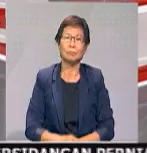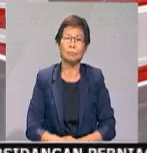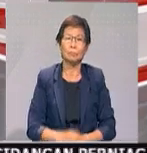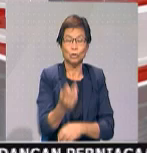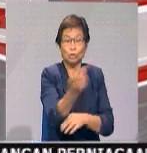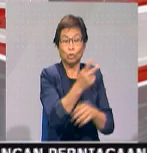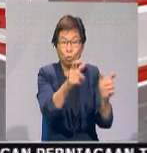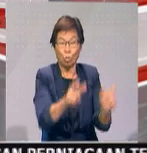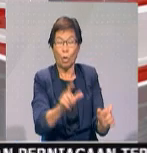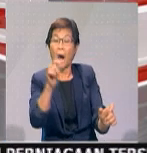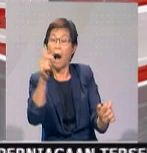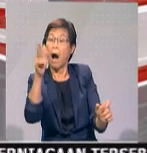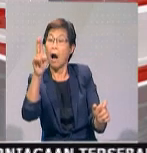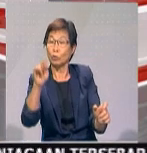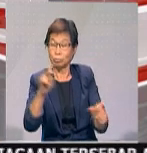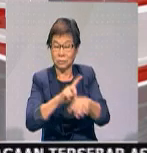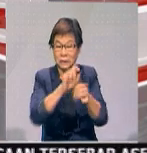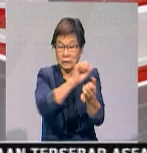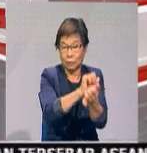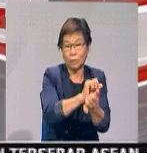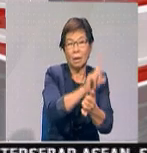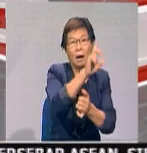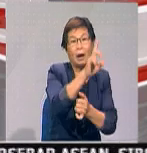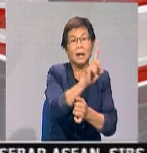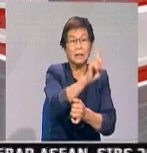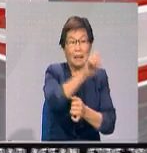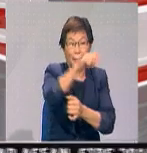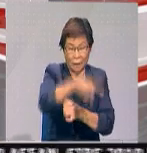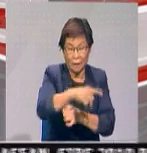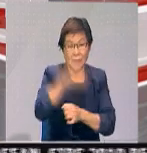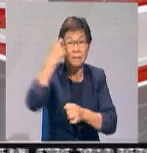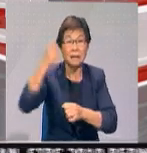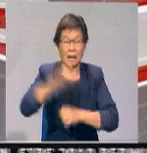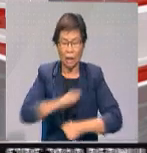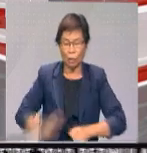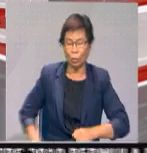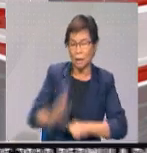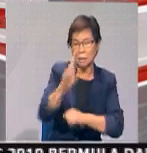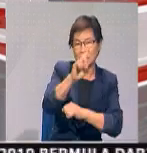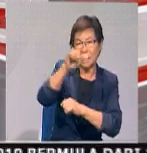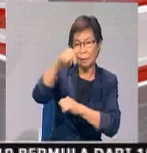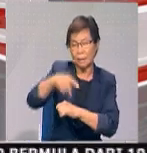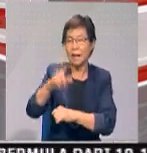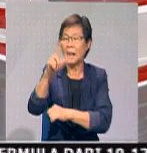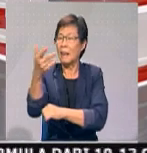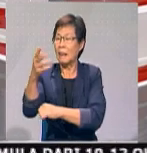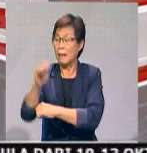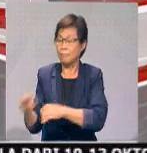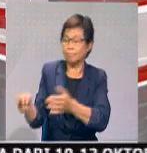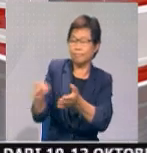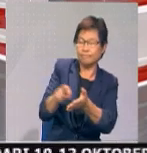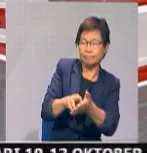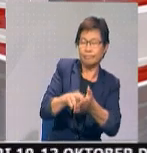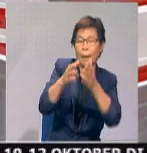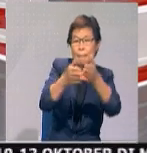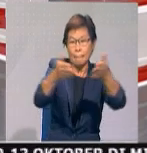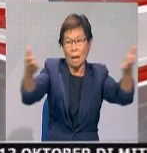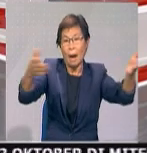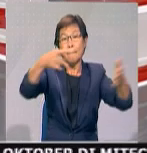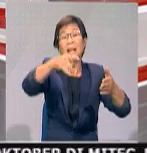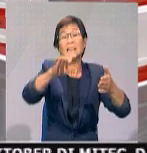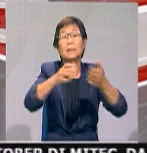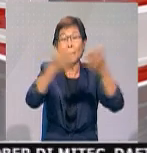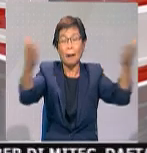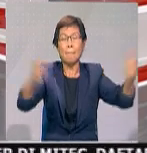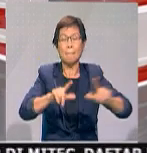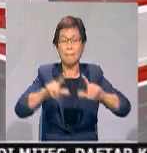Baik, kedua-dua adun yang ditahan adalah adun DAP. Setiausaha Agung DAP, Lim Guan Eng, dalam satu kenyataan media menyatakan